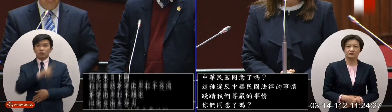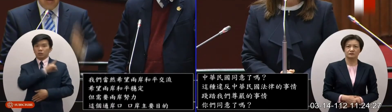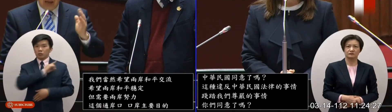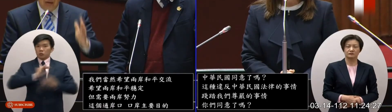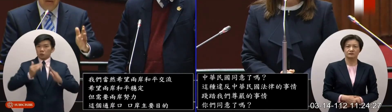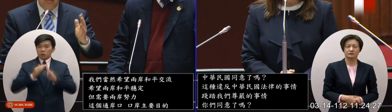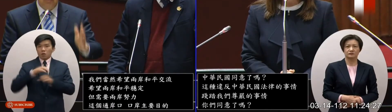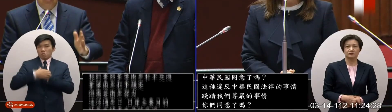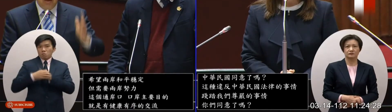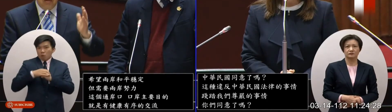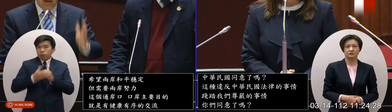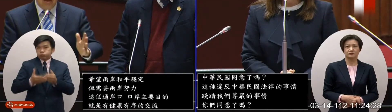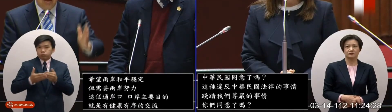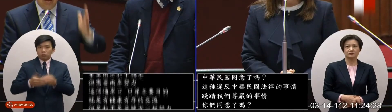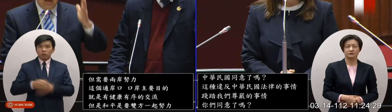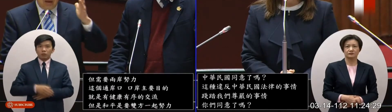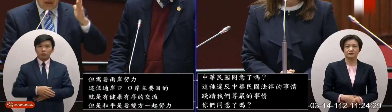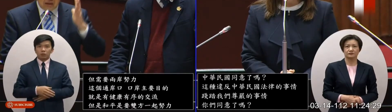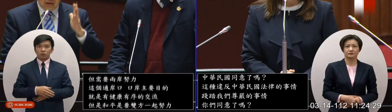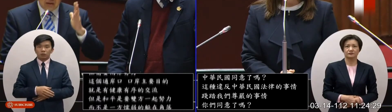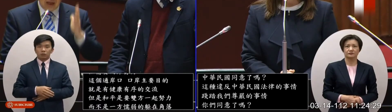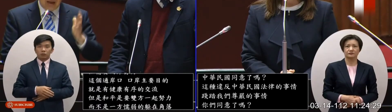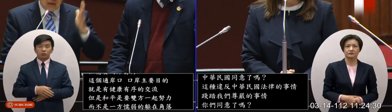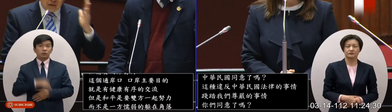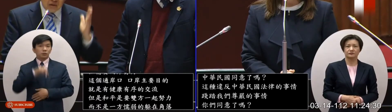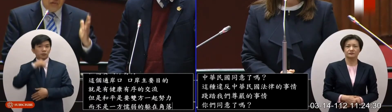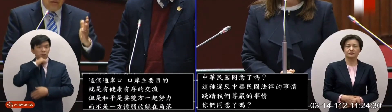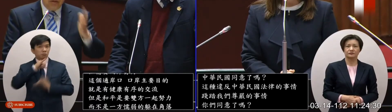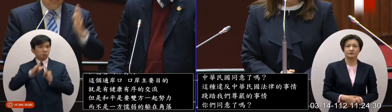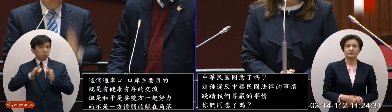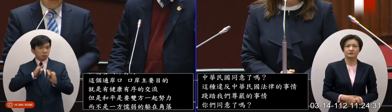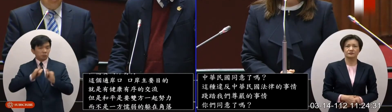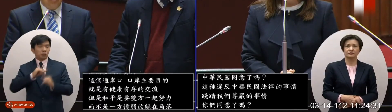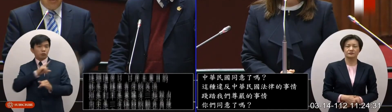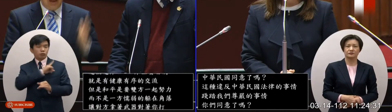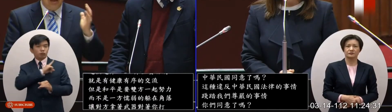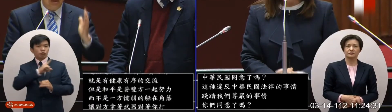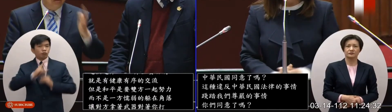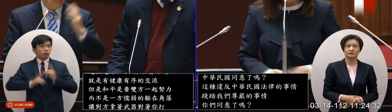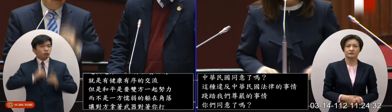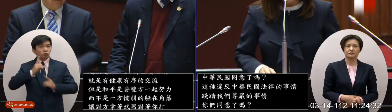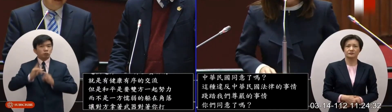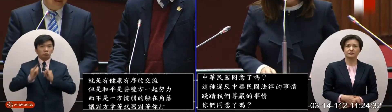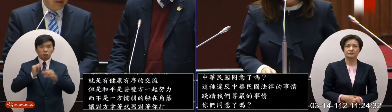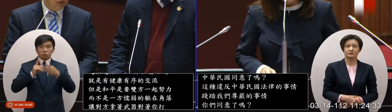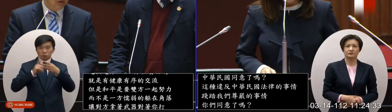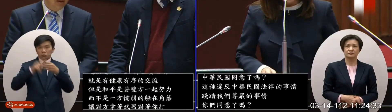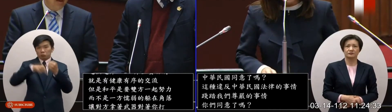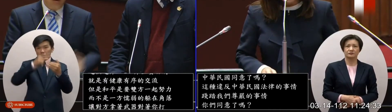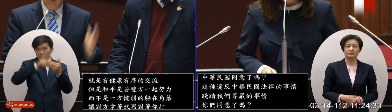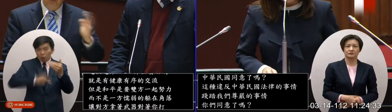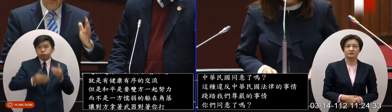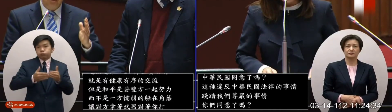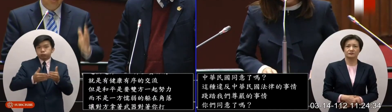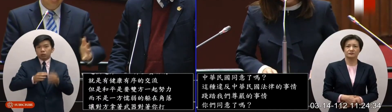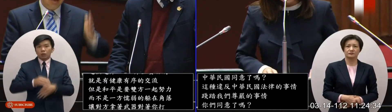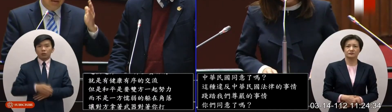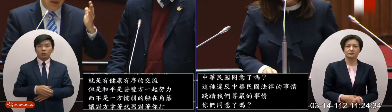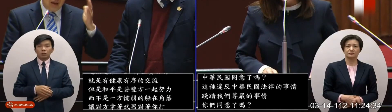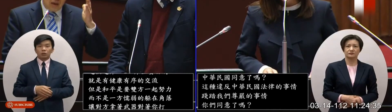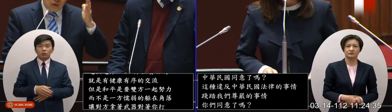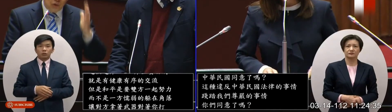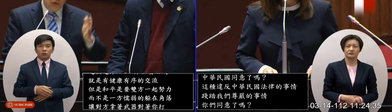家，台湾人民愿意在自由民主法治的这样的生活方式下生存。我们不愿意